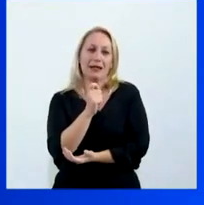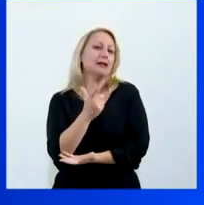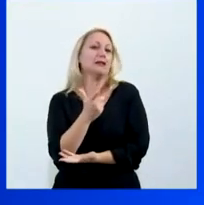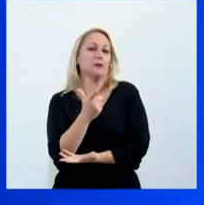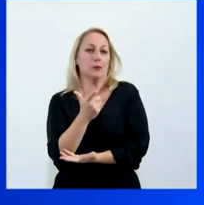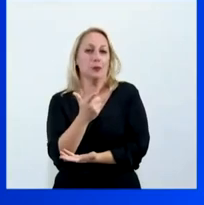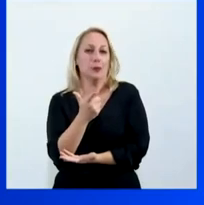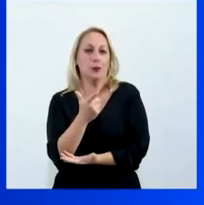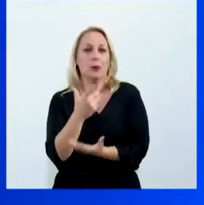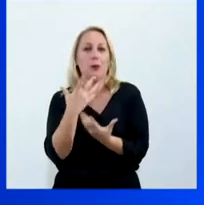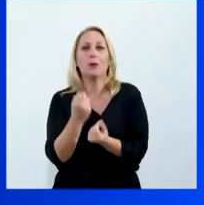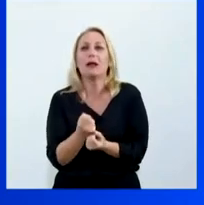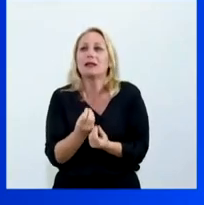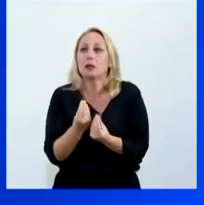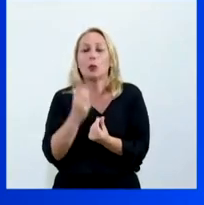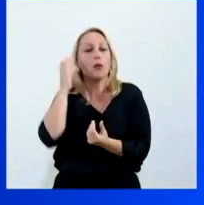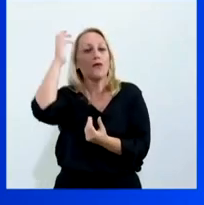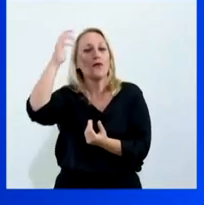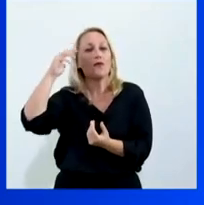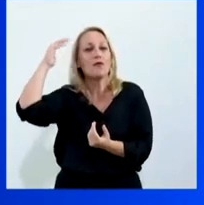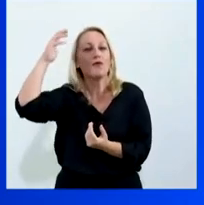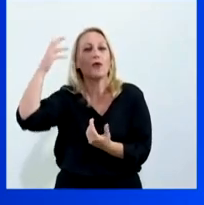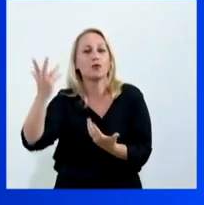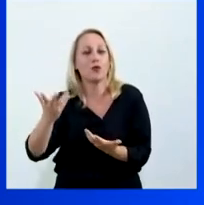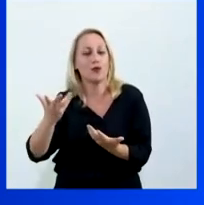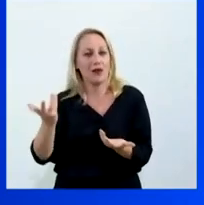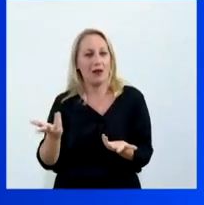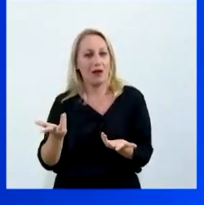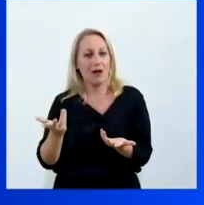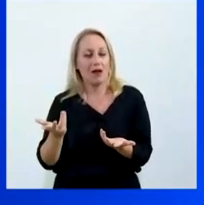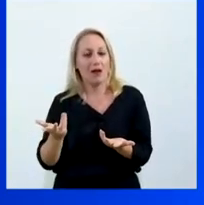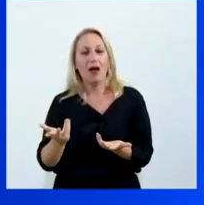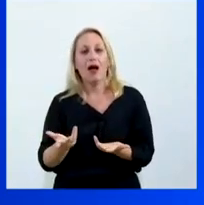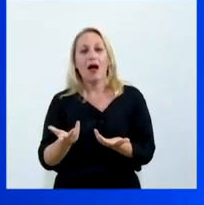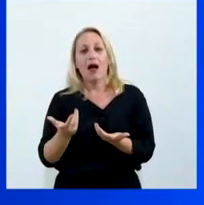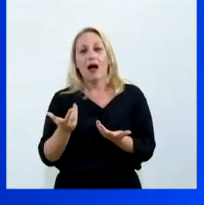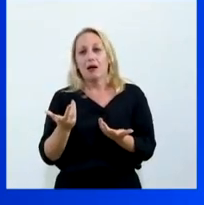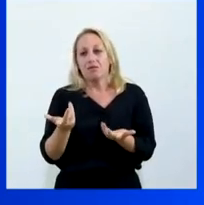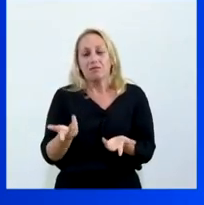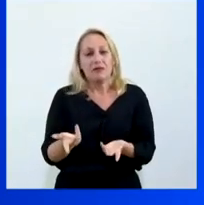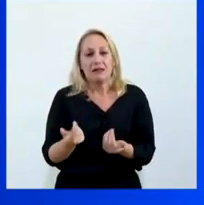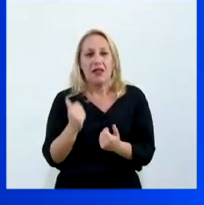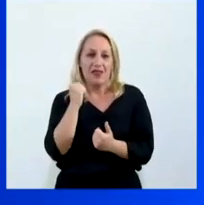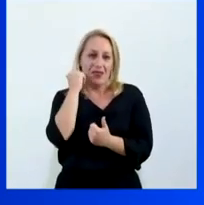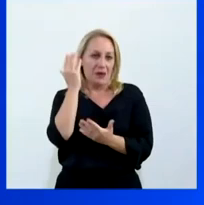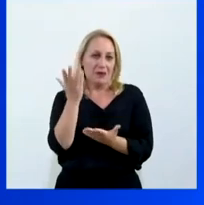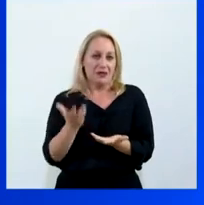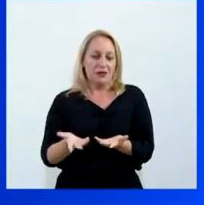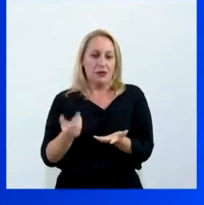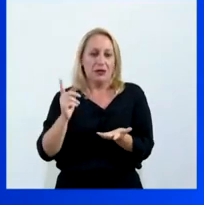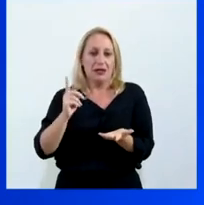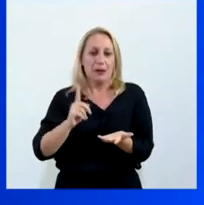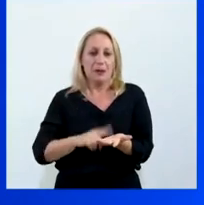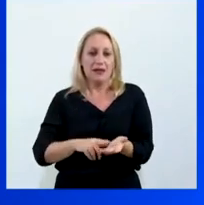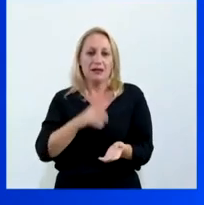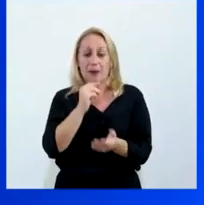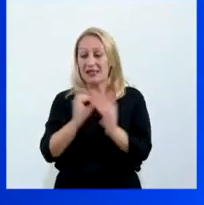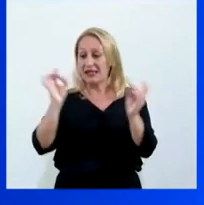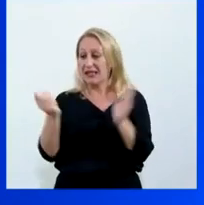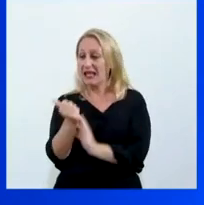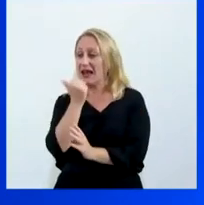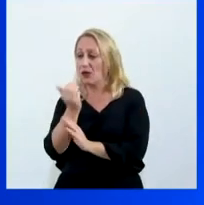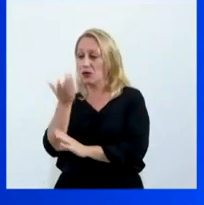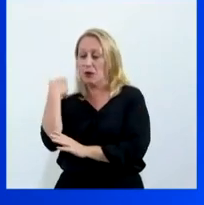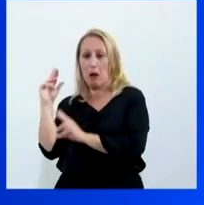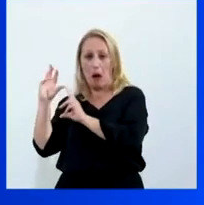έλεγα, κοσμοθεωρίας. Δεν θεωρώ ότι μπορούμε ή πρέπει να επαναλάβουμε λάθη του